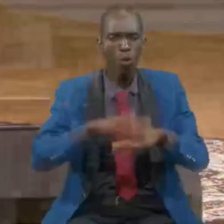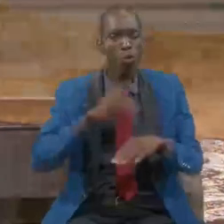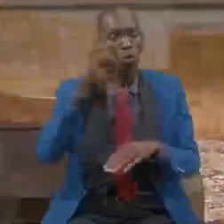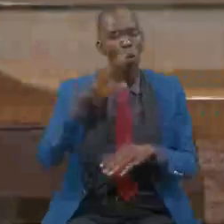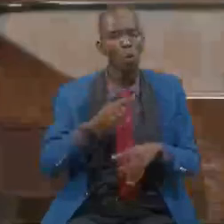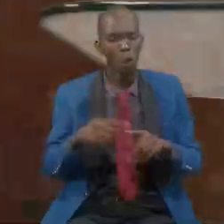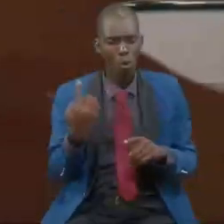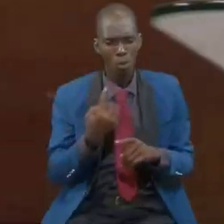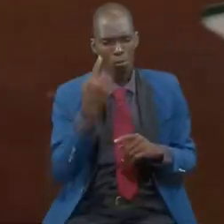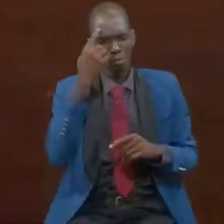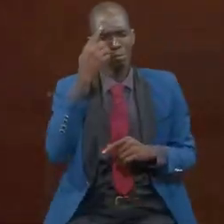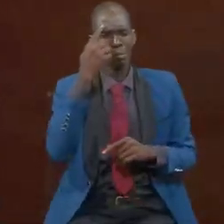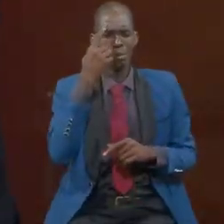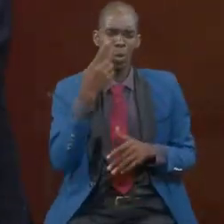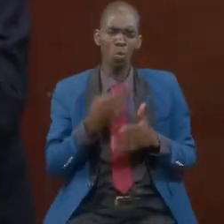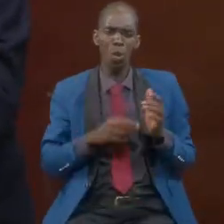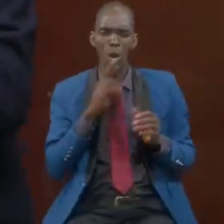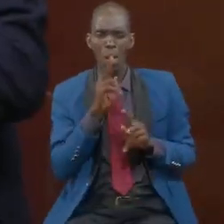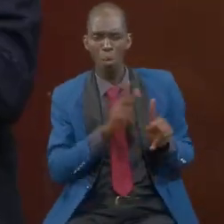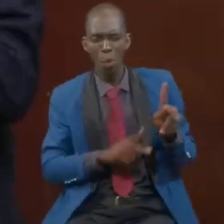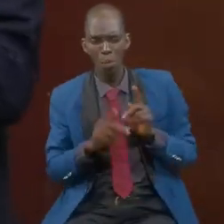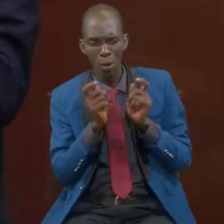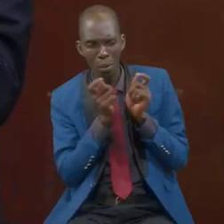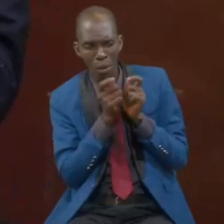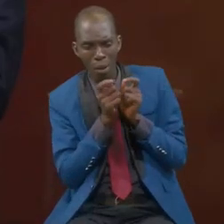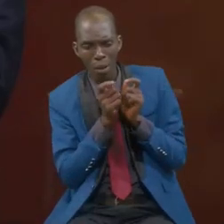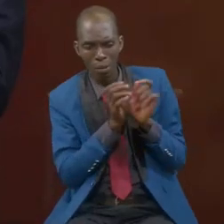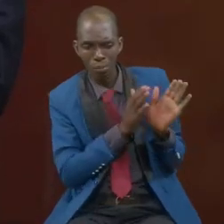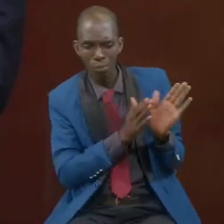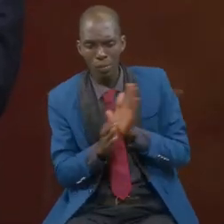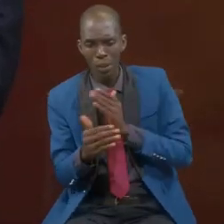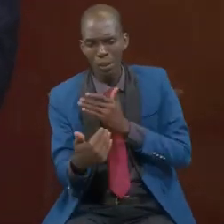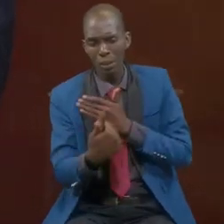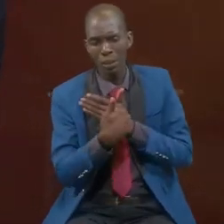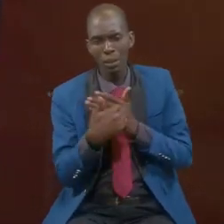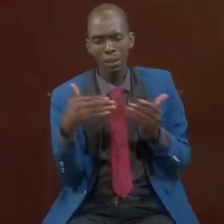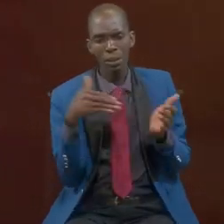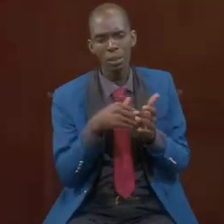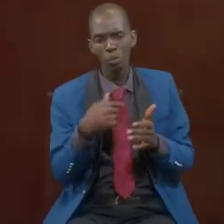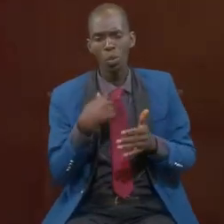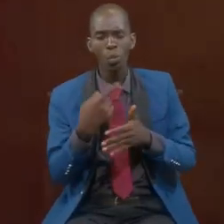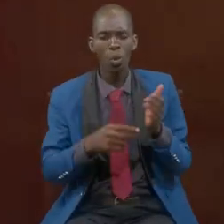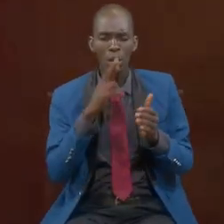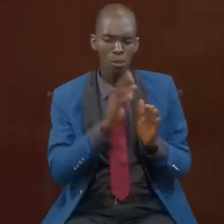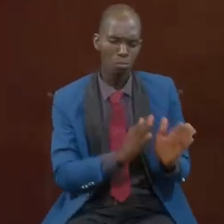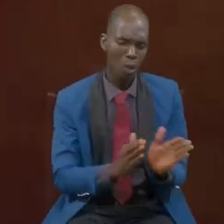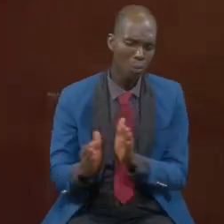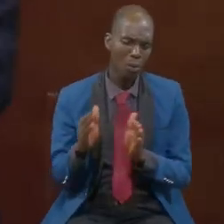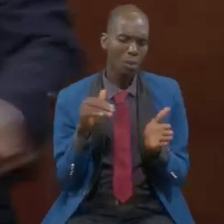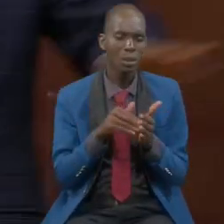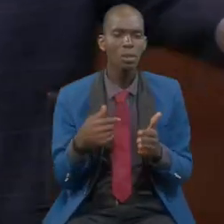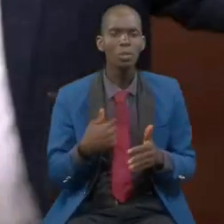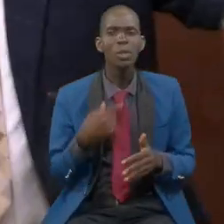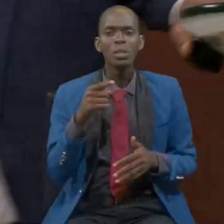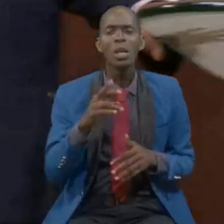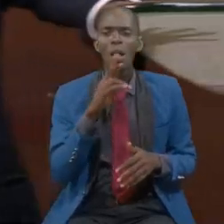pas sur la parole. Chaque fois, ils pensent à ce que les gens planifient contre eux, ce qu'ils conspirent contre eux. Alors,